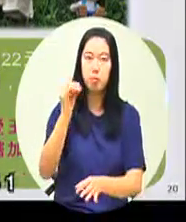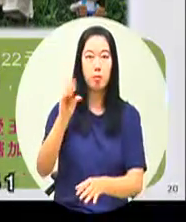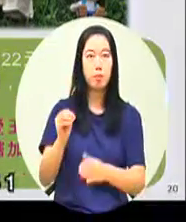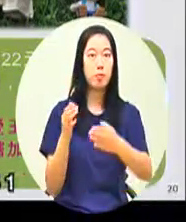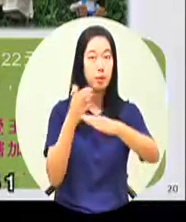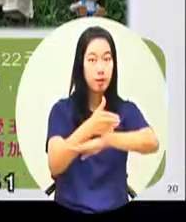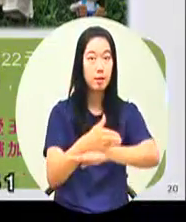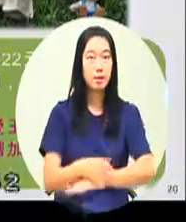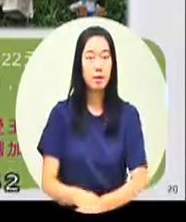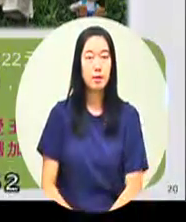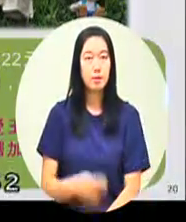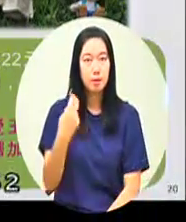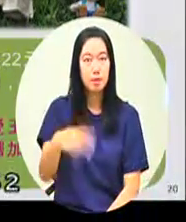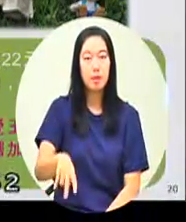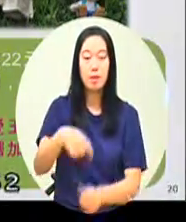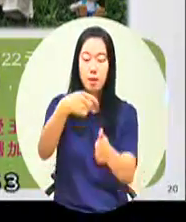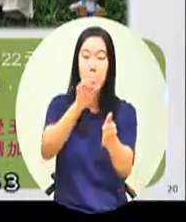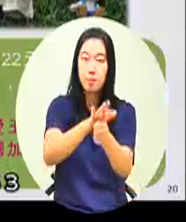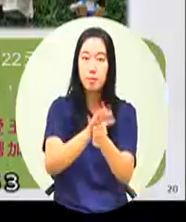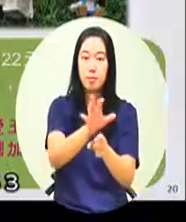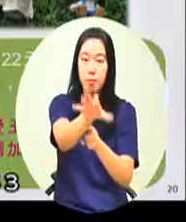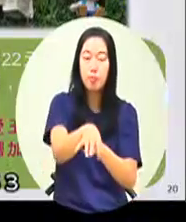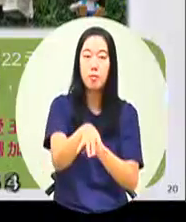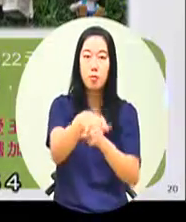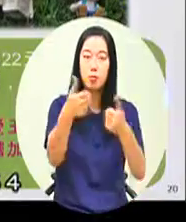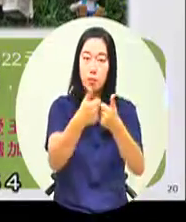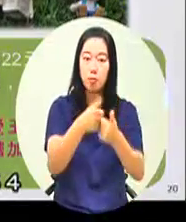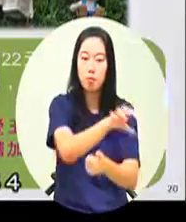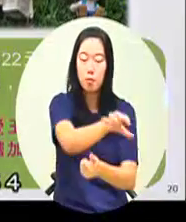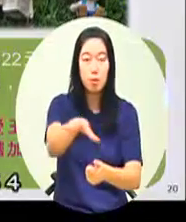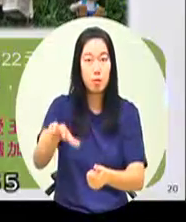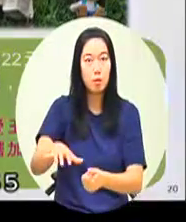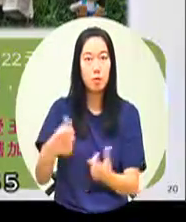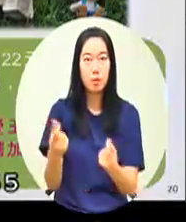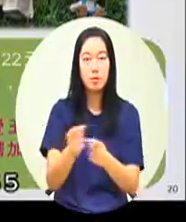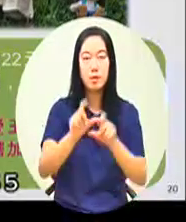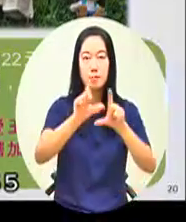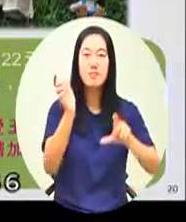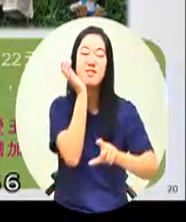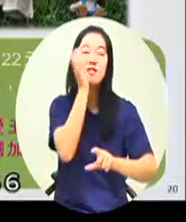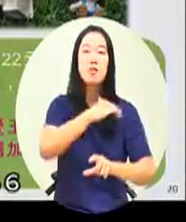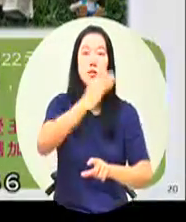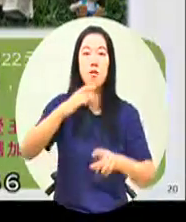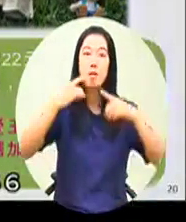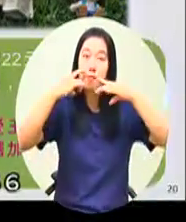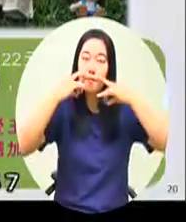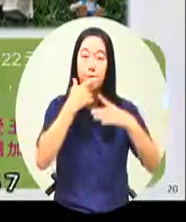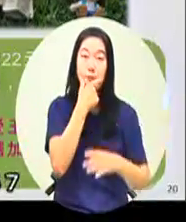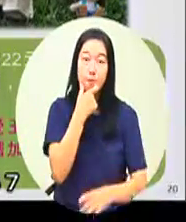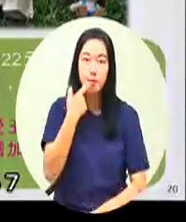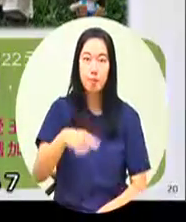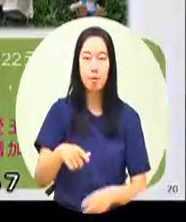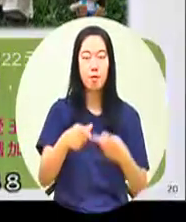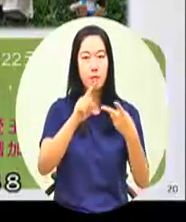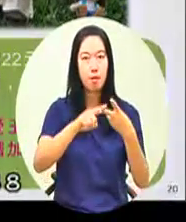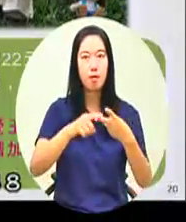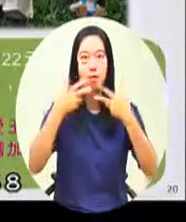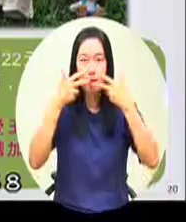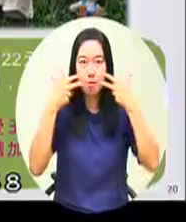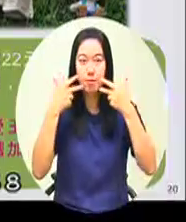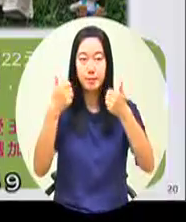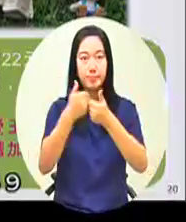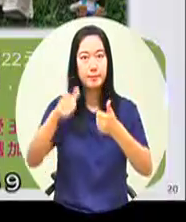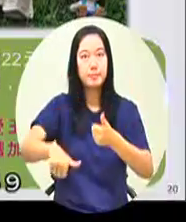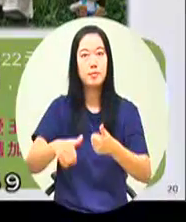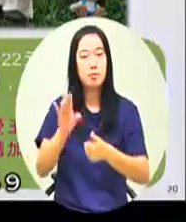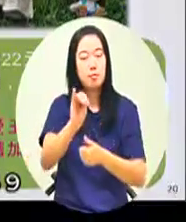辅导我们所有的农会呢，举办了大冈山农会封闭文化节，以及跟原民会来合作一个千